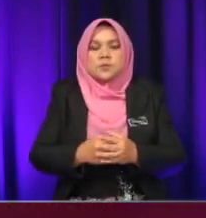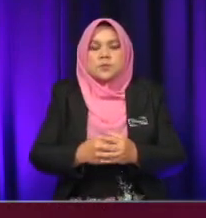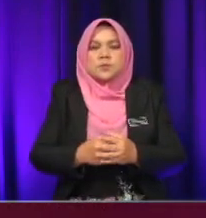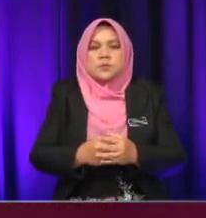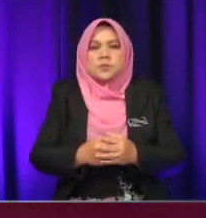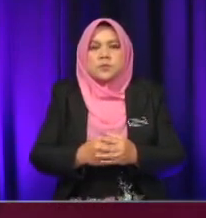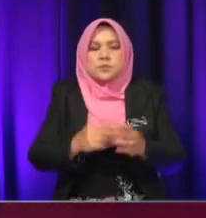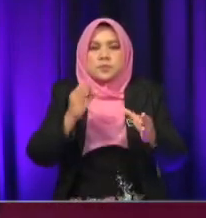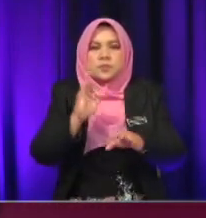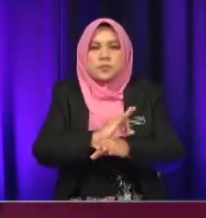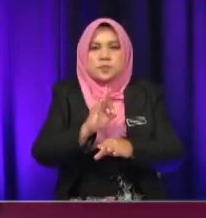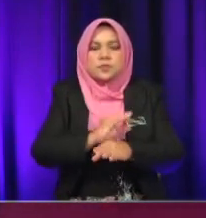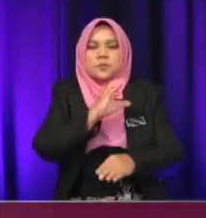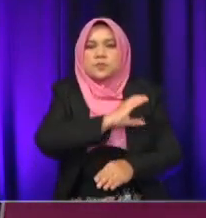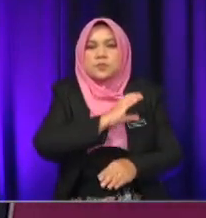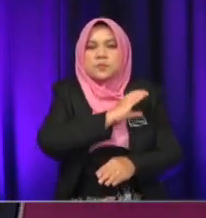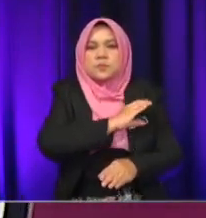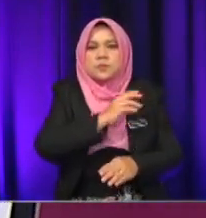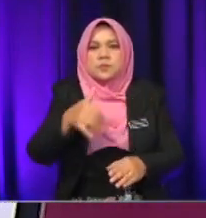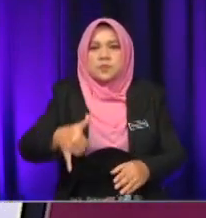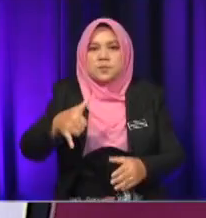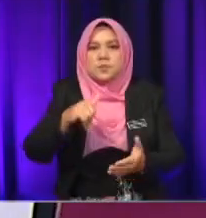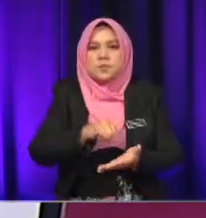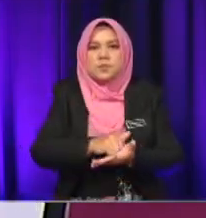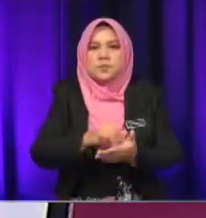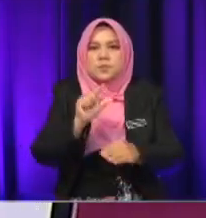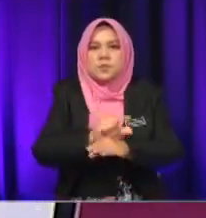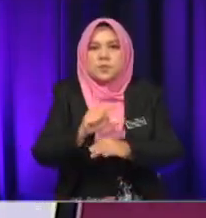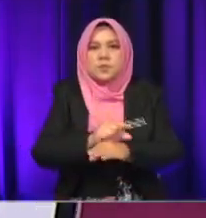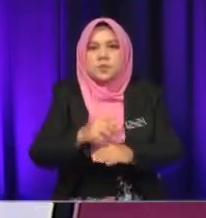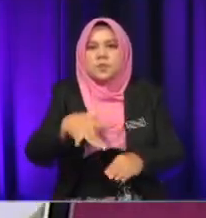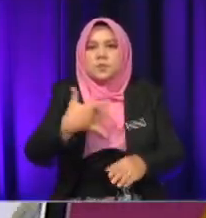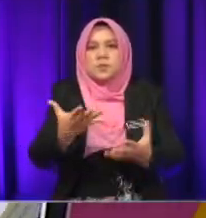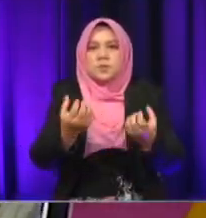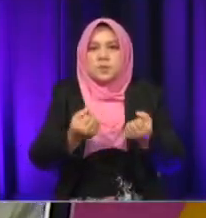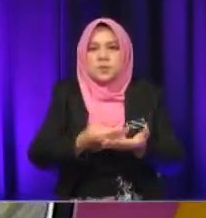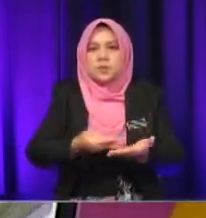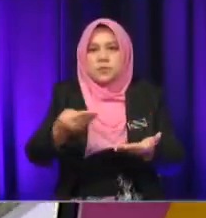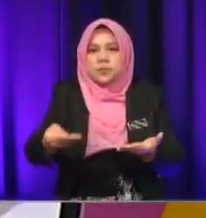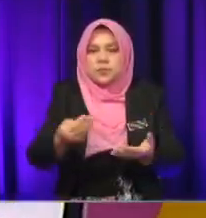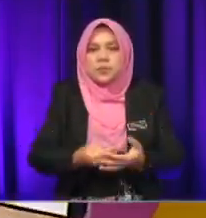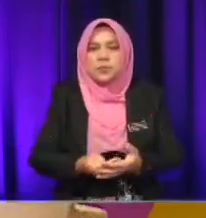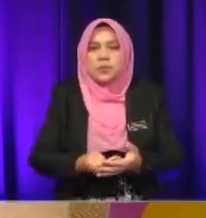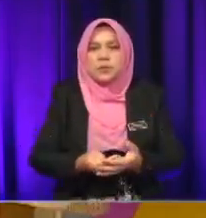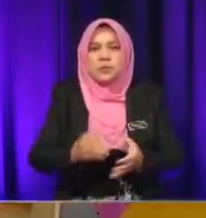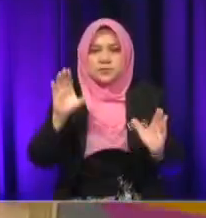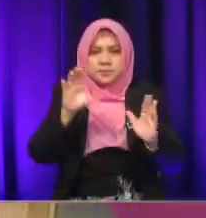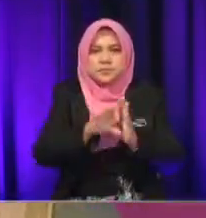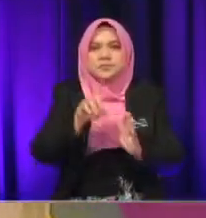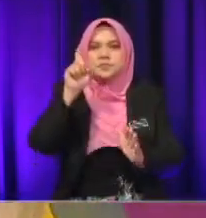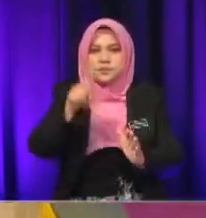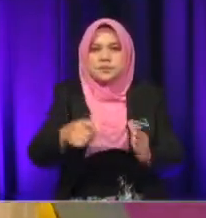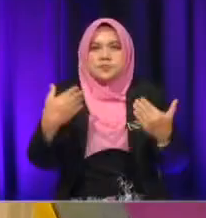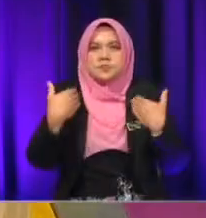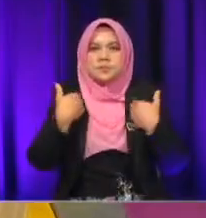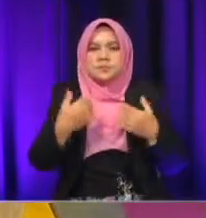menyatakan fungsi, ciri-ciri beg tu membuatkan pengguna tertarik untuk membelinya. Gambar mesti ada tak? Mesti